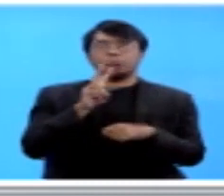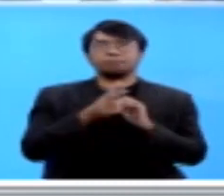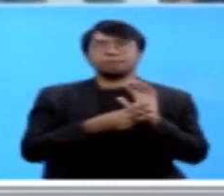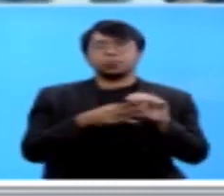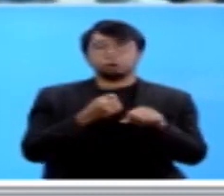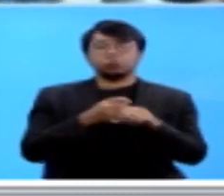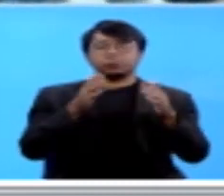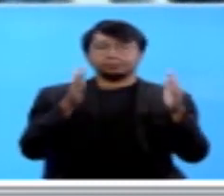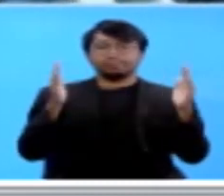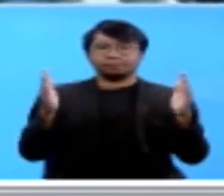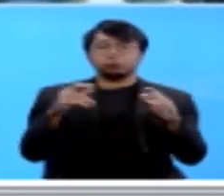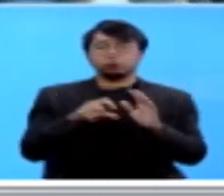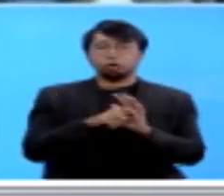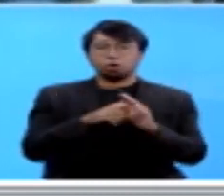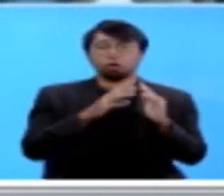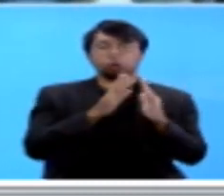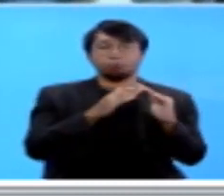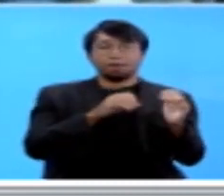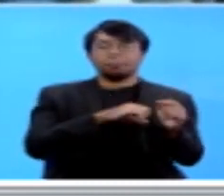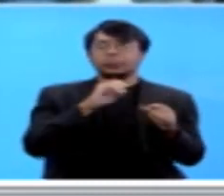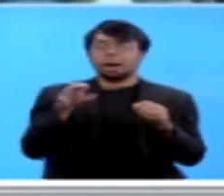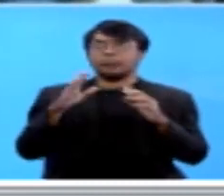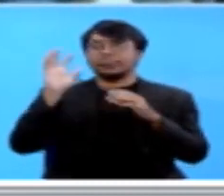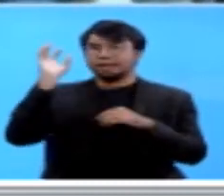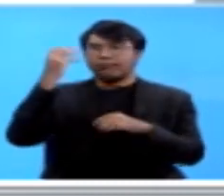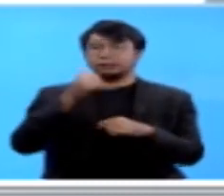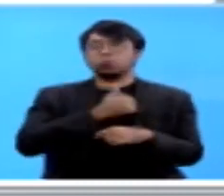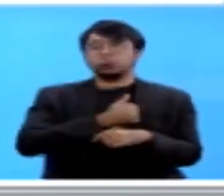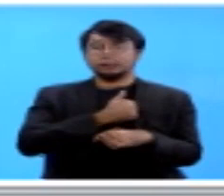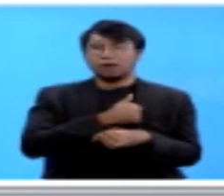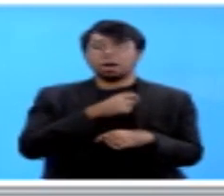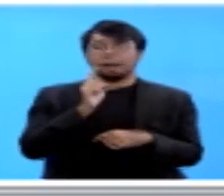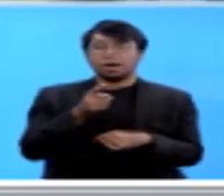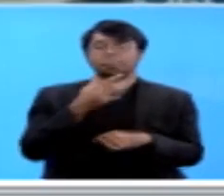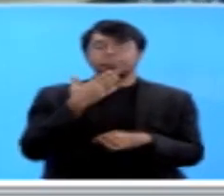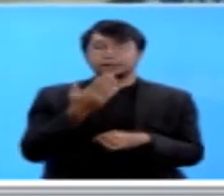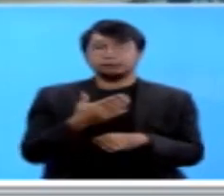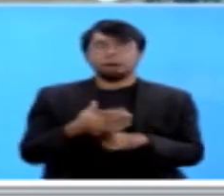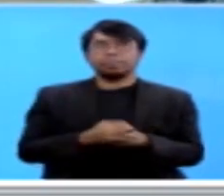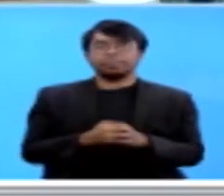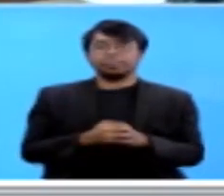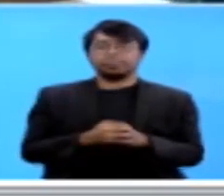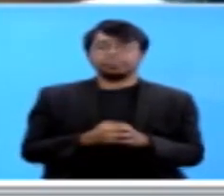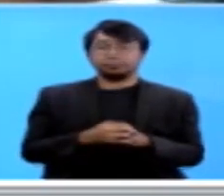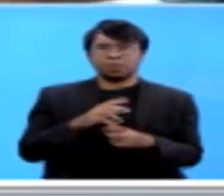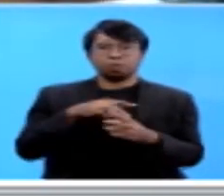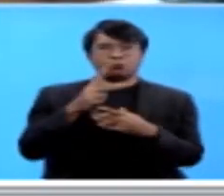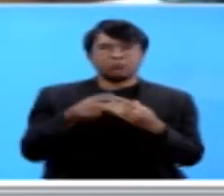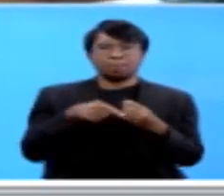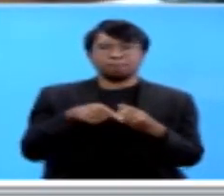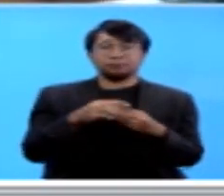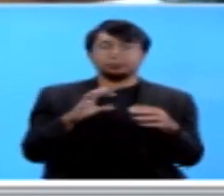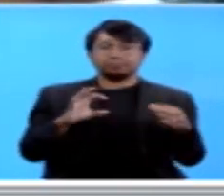dinas sosial biasanya ada tuh ya. Kemudian di sana nanti ada program bekerja sama